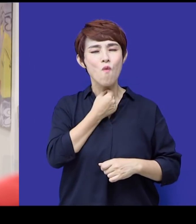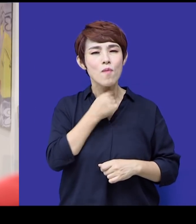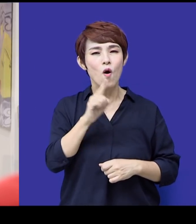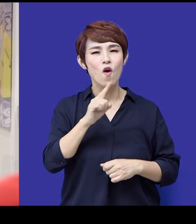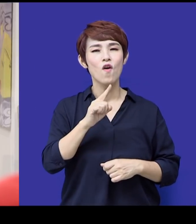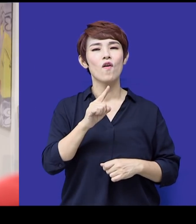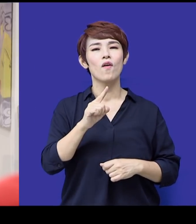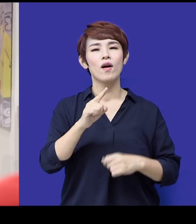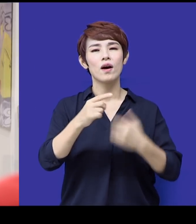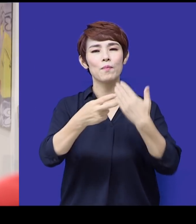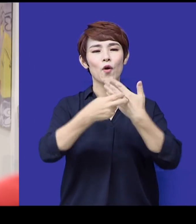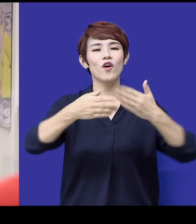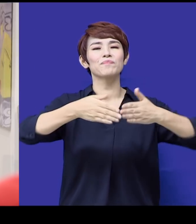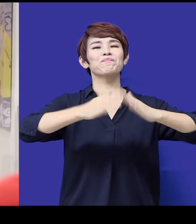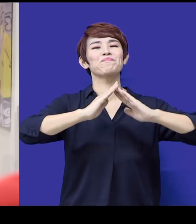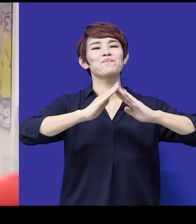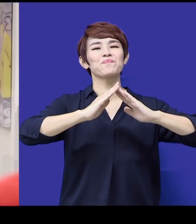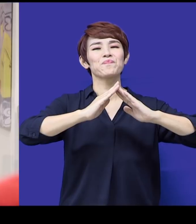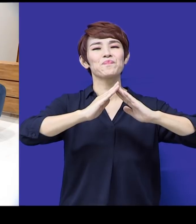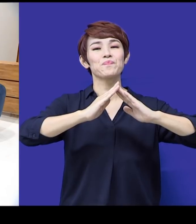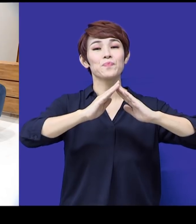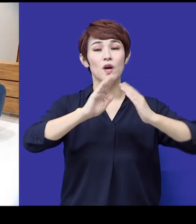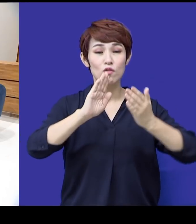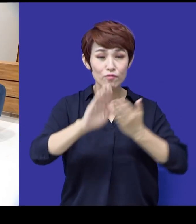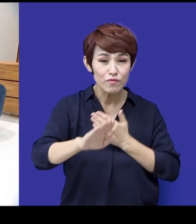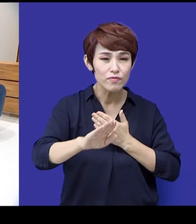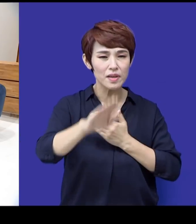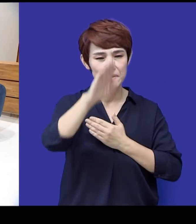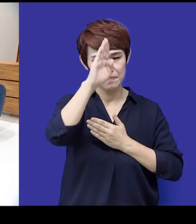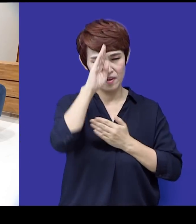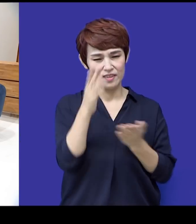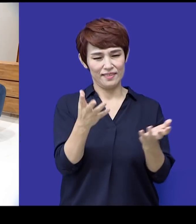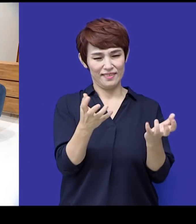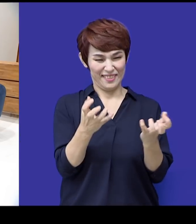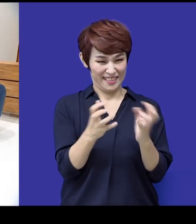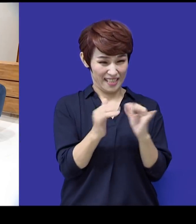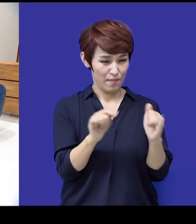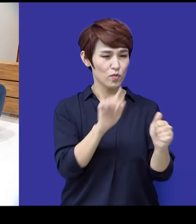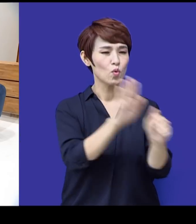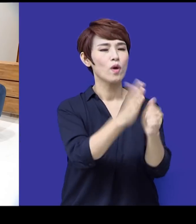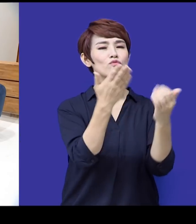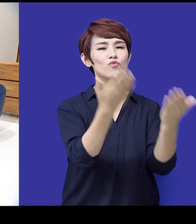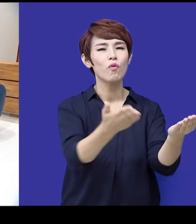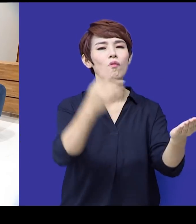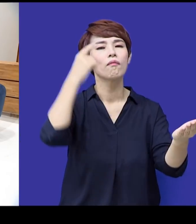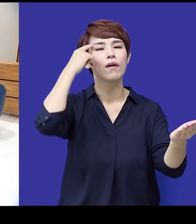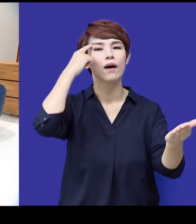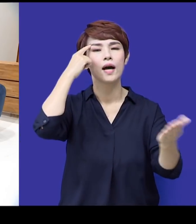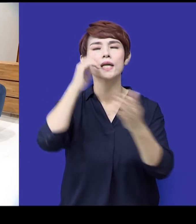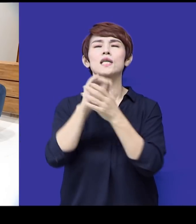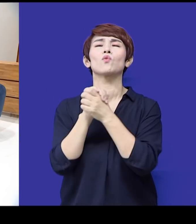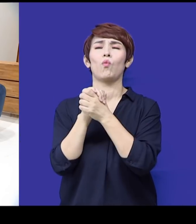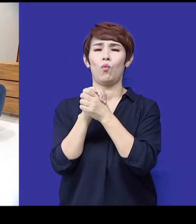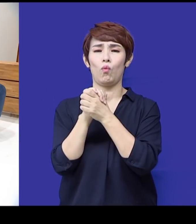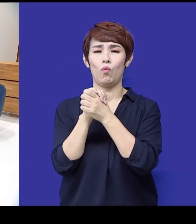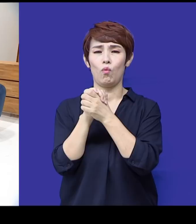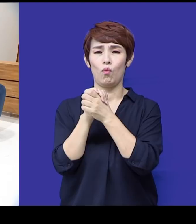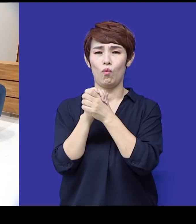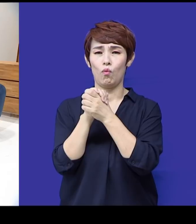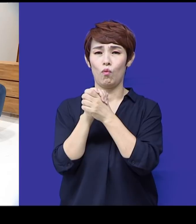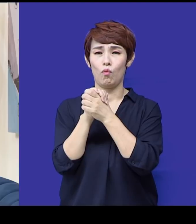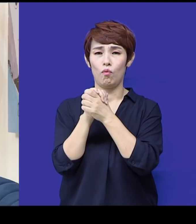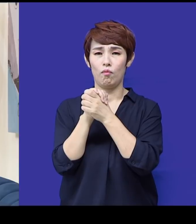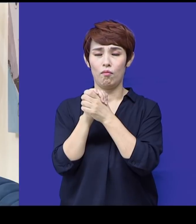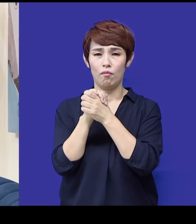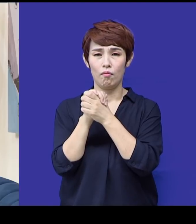나 환자들한테 도와주겠습니다. 물질적으로. 돈으로. 네. 그런 마음으로 기도했거든요. 네. 말로는 안 했어도. 네.